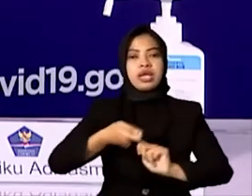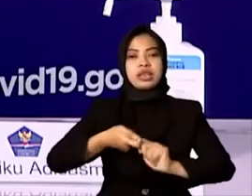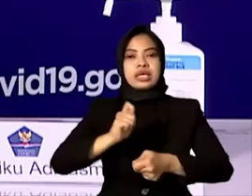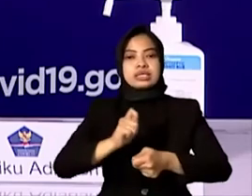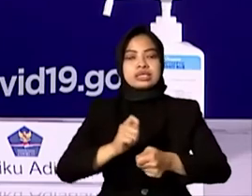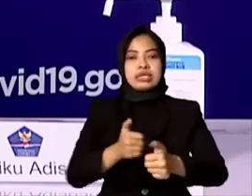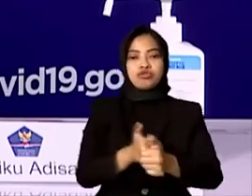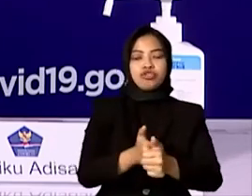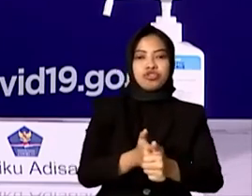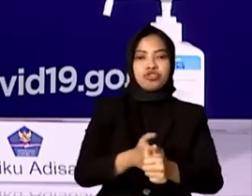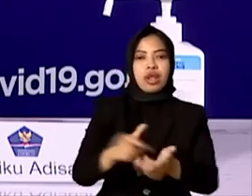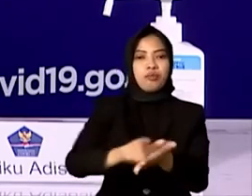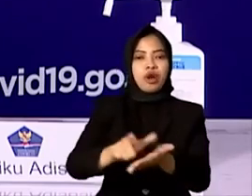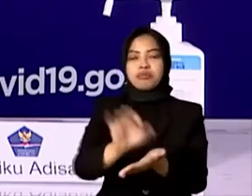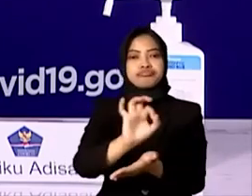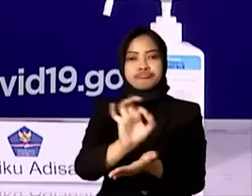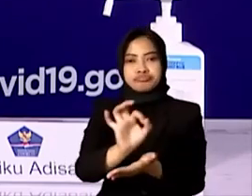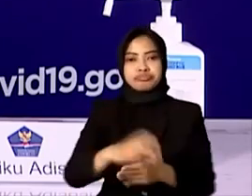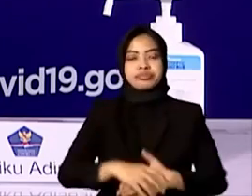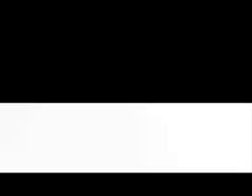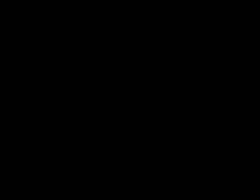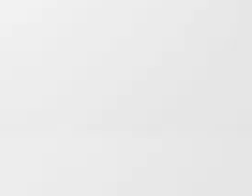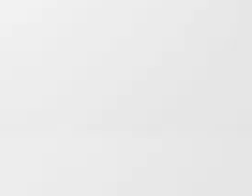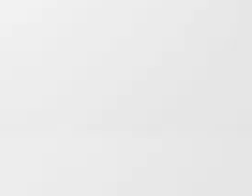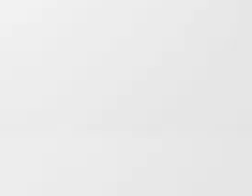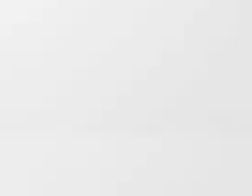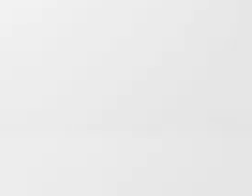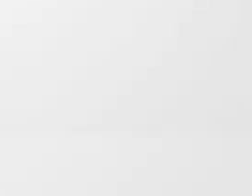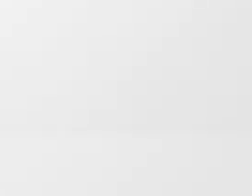klinis dari vaksin tersebut